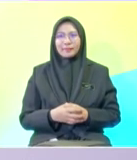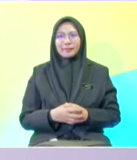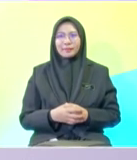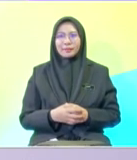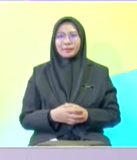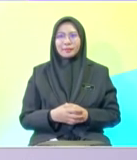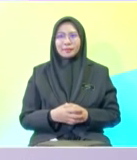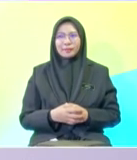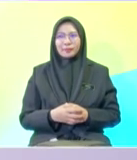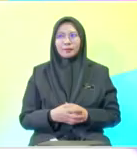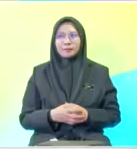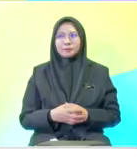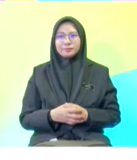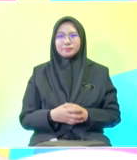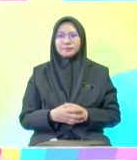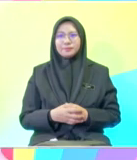pertama